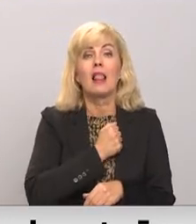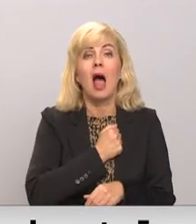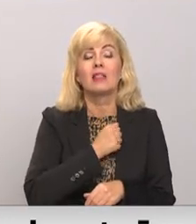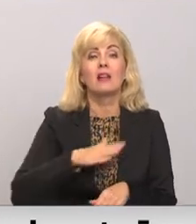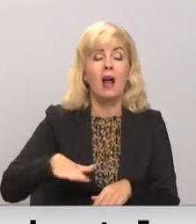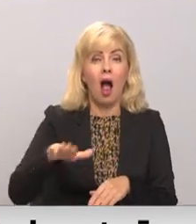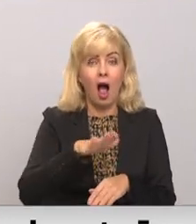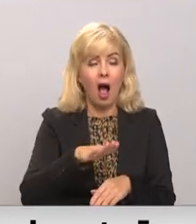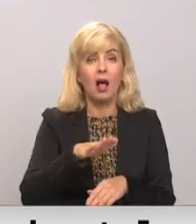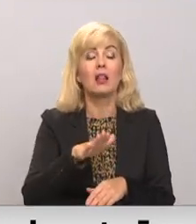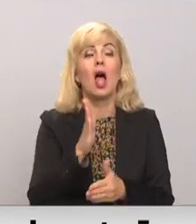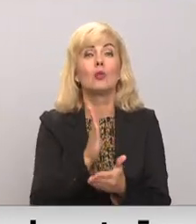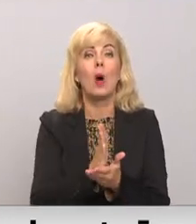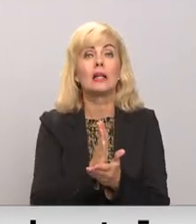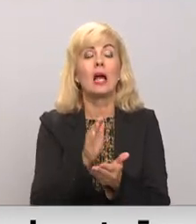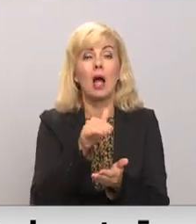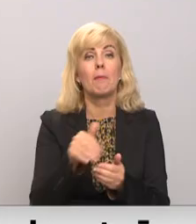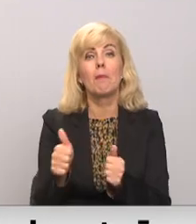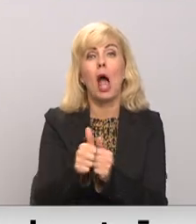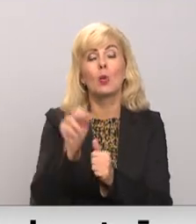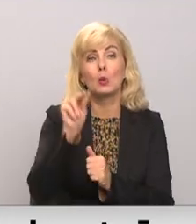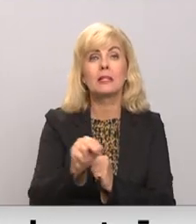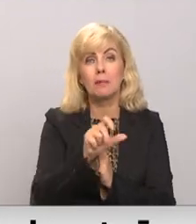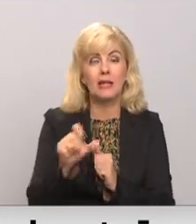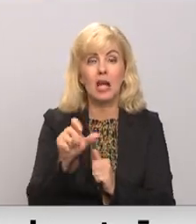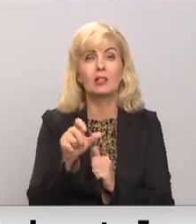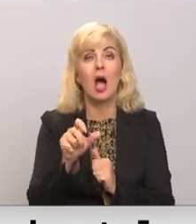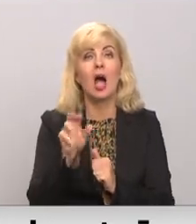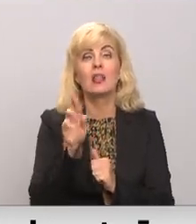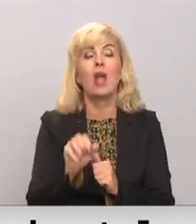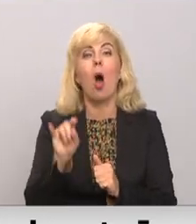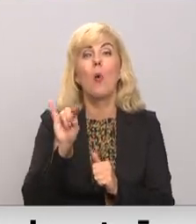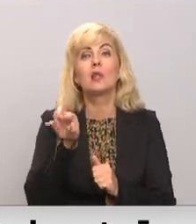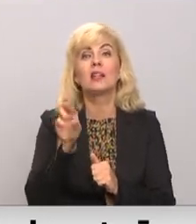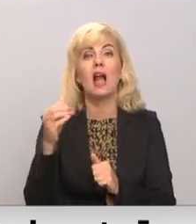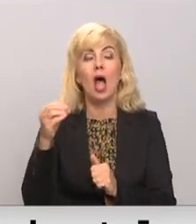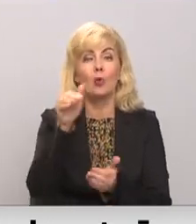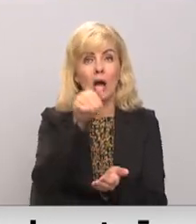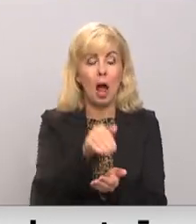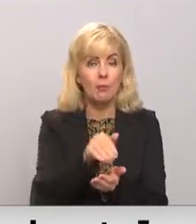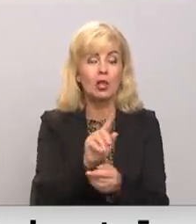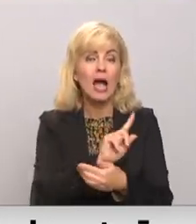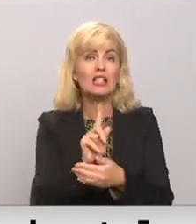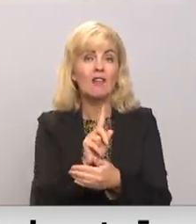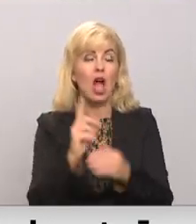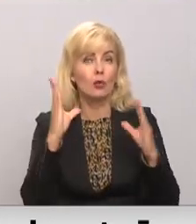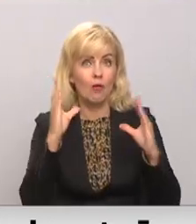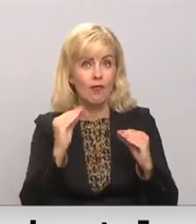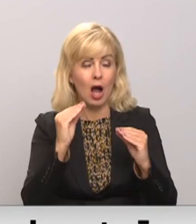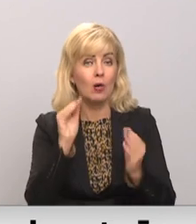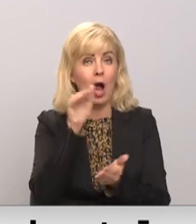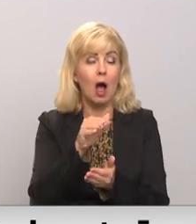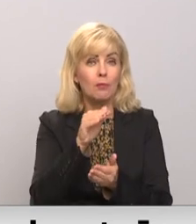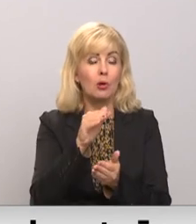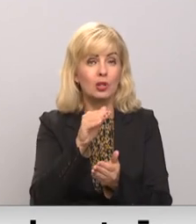un vienīgi vietējā priestera klātbūtnē. Piemēram, Nautrēnu pagasta kapos svecīšu vakaros kapsētās skan nevis